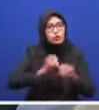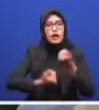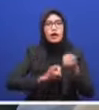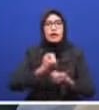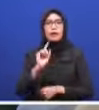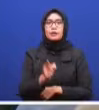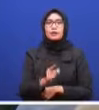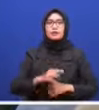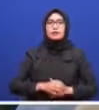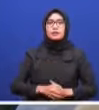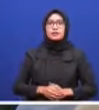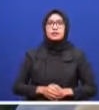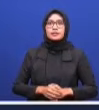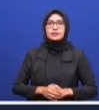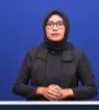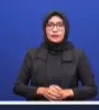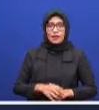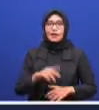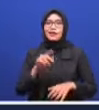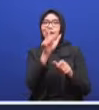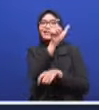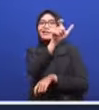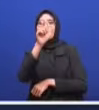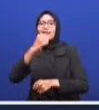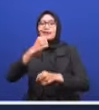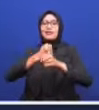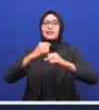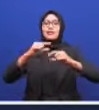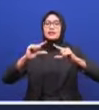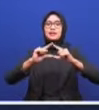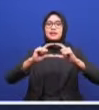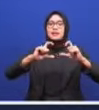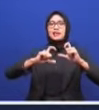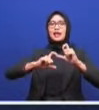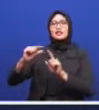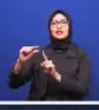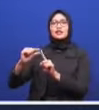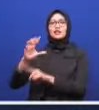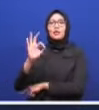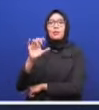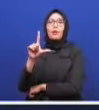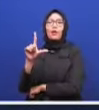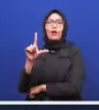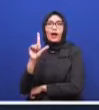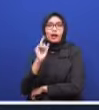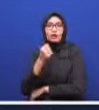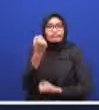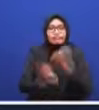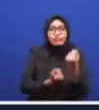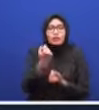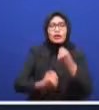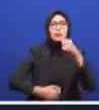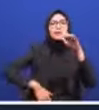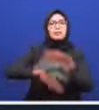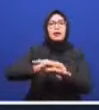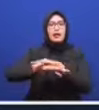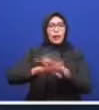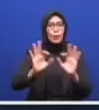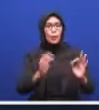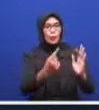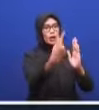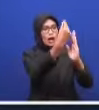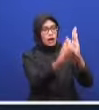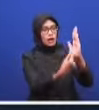maka istilah kami Gaspol Gaspol itu kita dorong kita punya anggaran yang